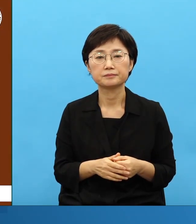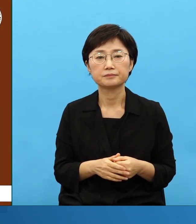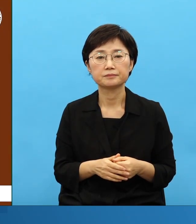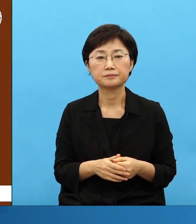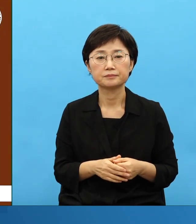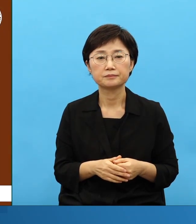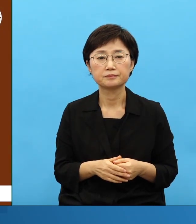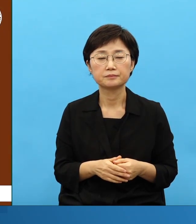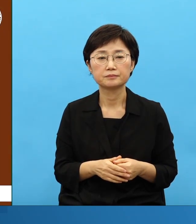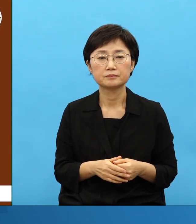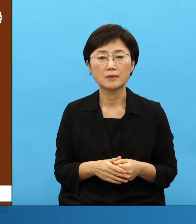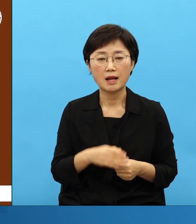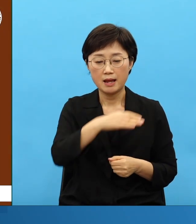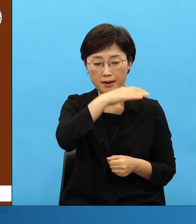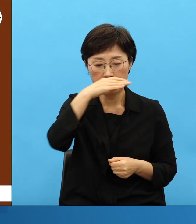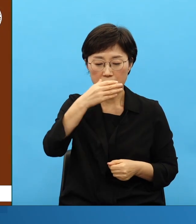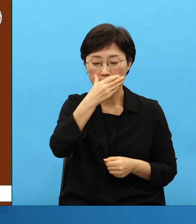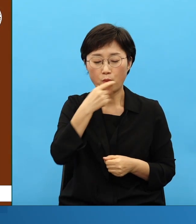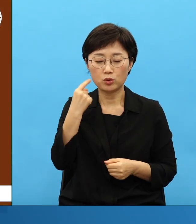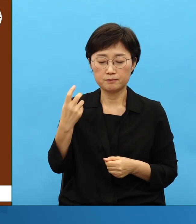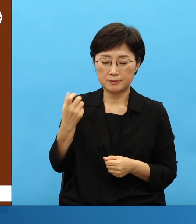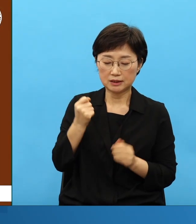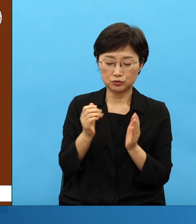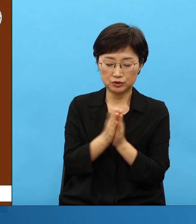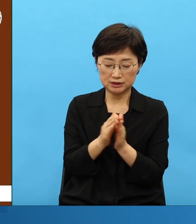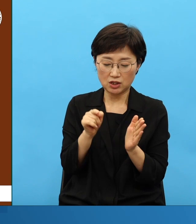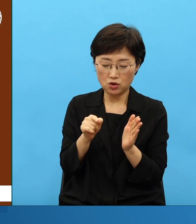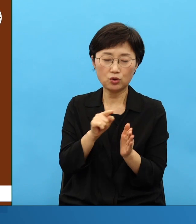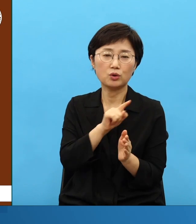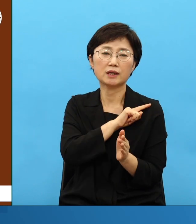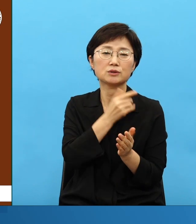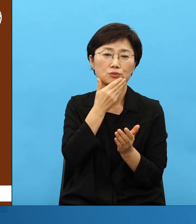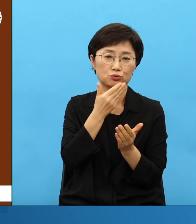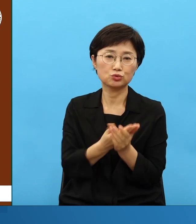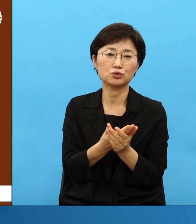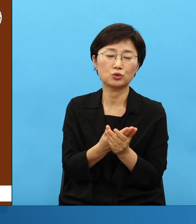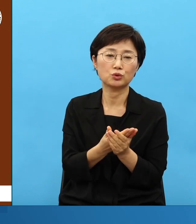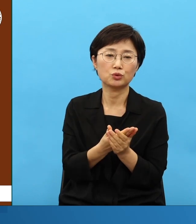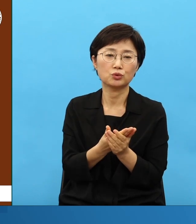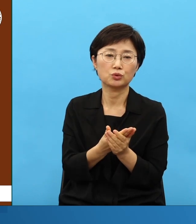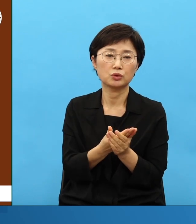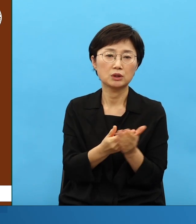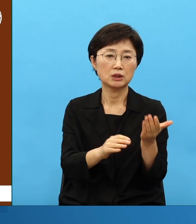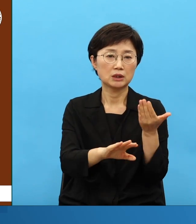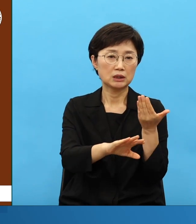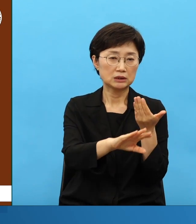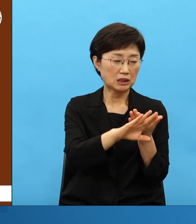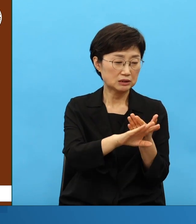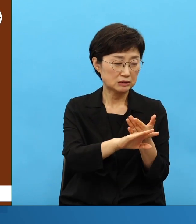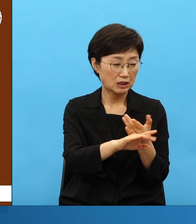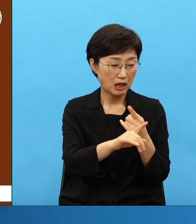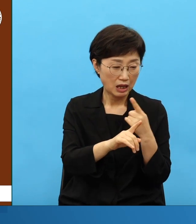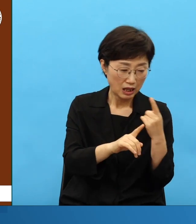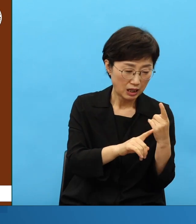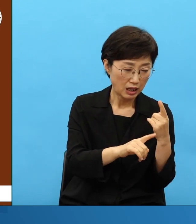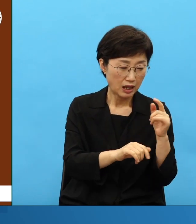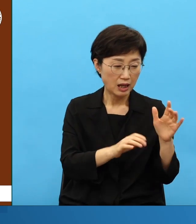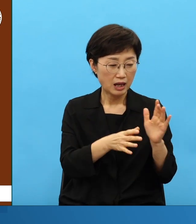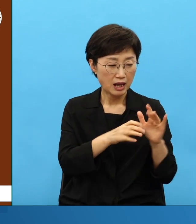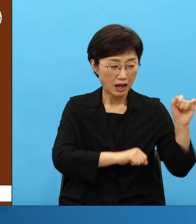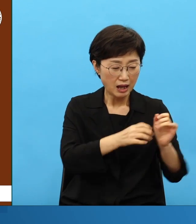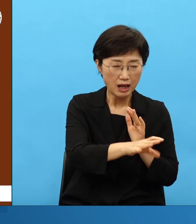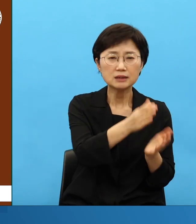유광수 목사는 올바른 복음으로 시작하는 것이 중요하다고 강조하며 다른 것만 안 해도 역사가 일어난다고